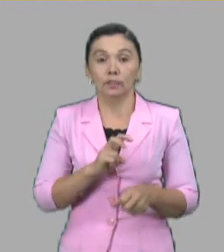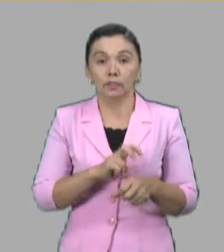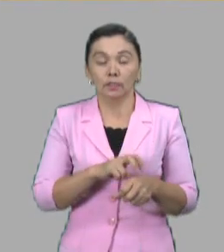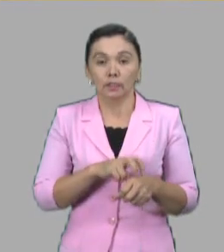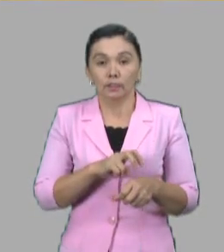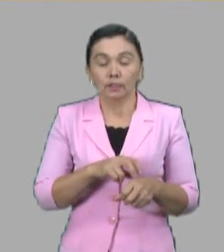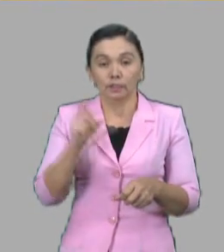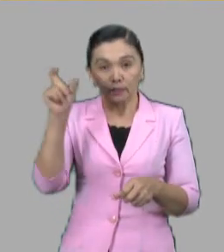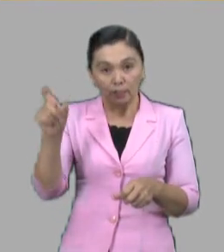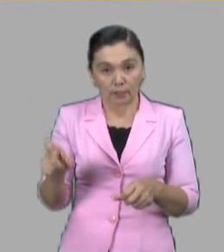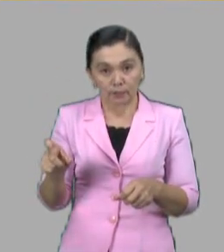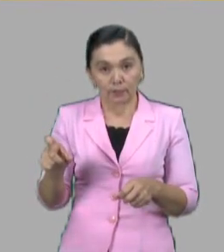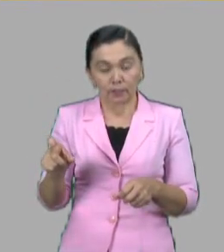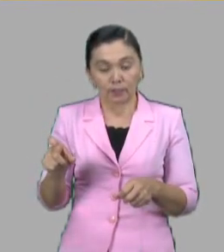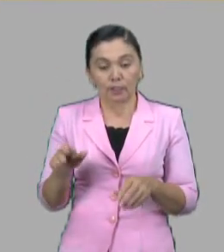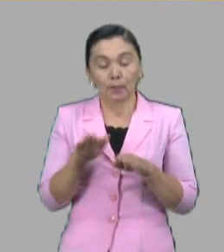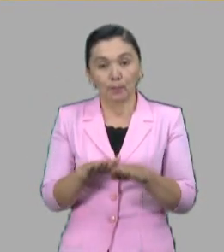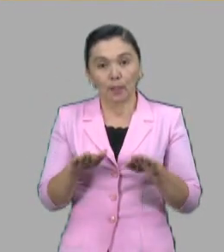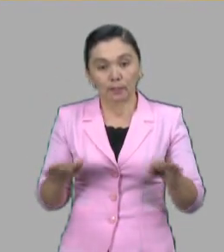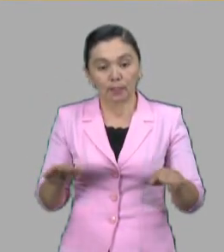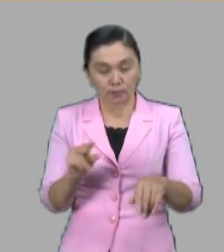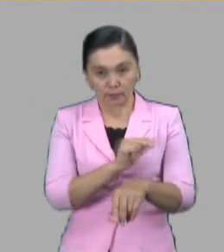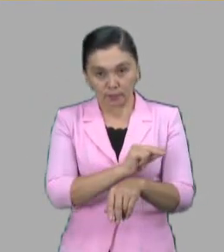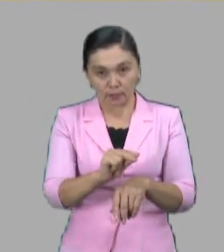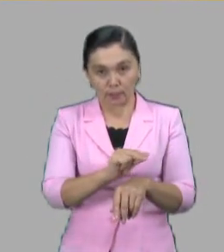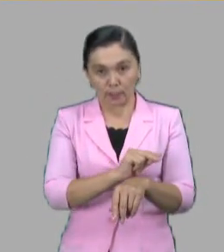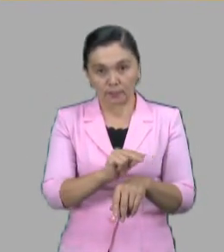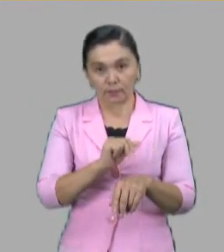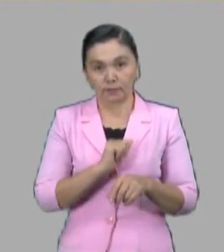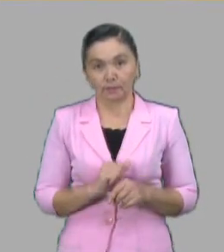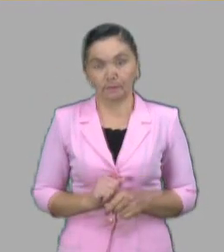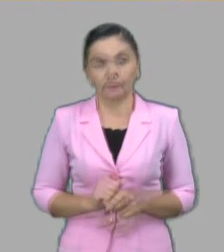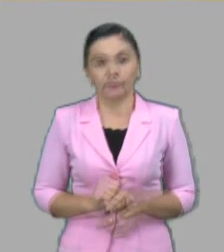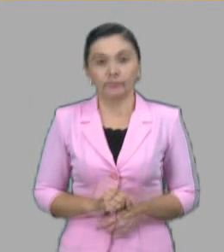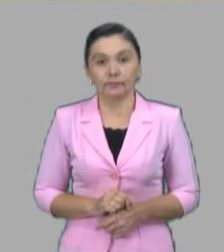Дарыгер балдарды дарылайт.